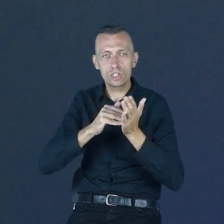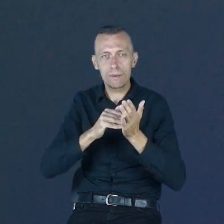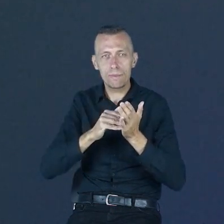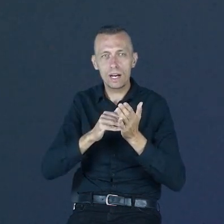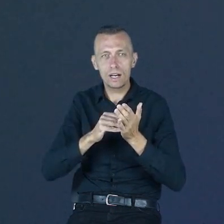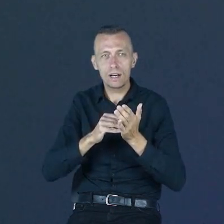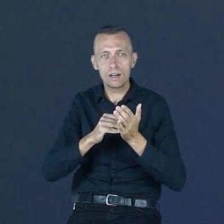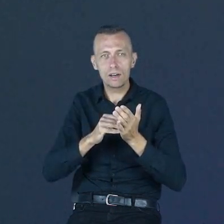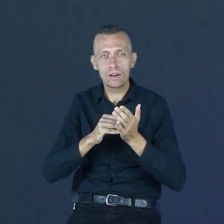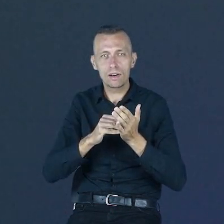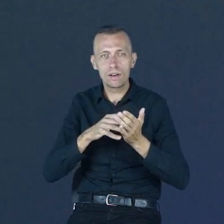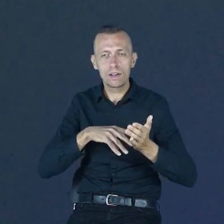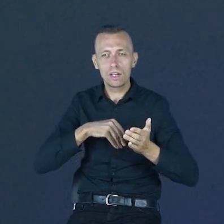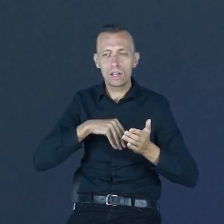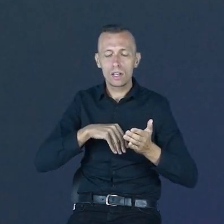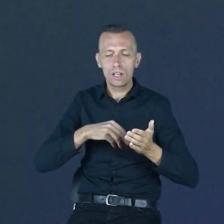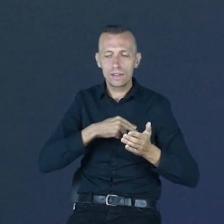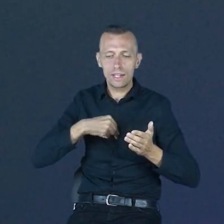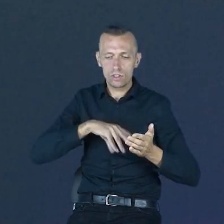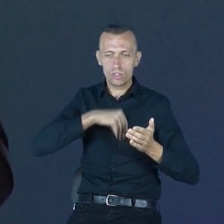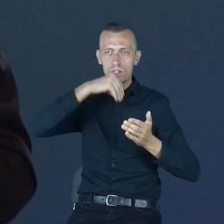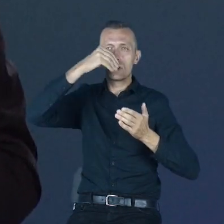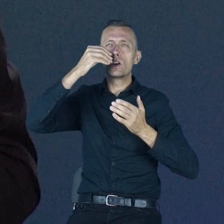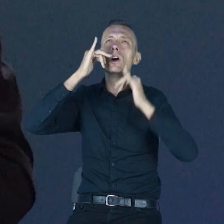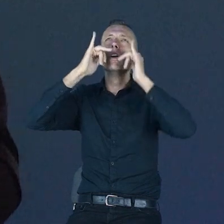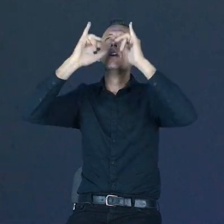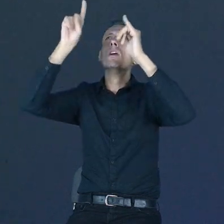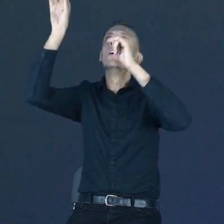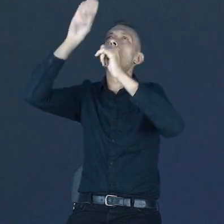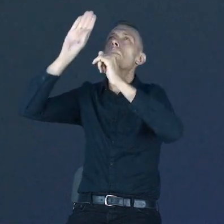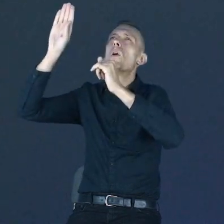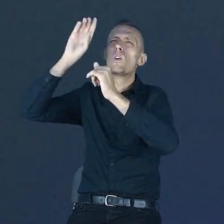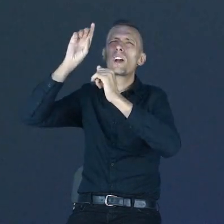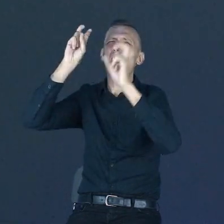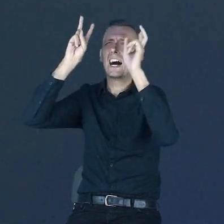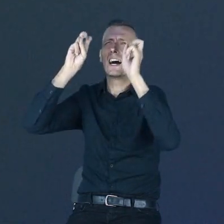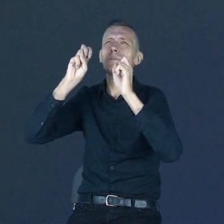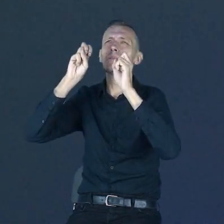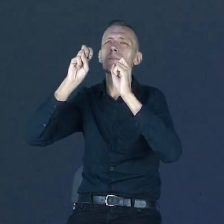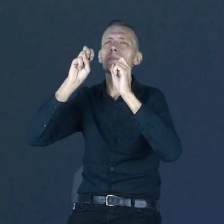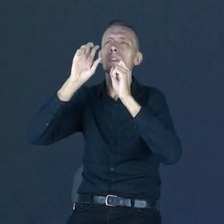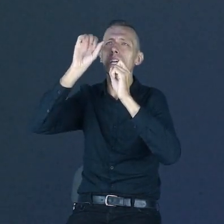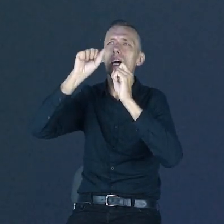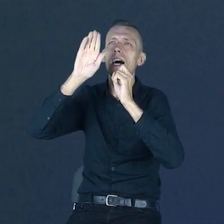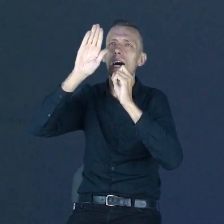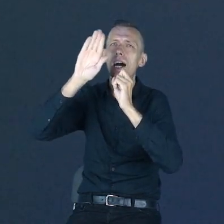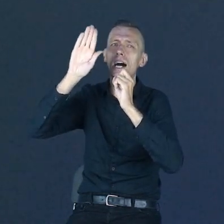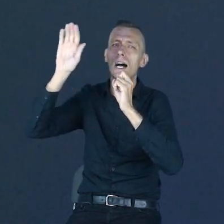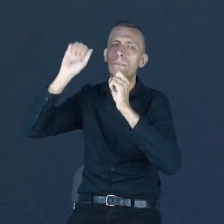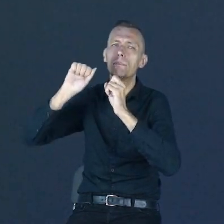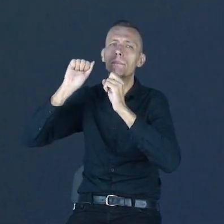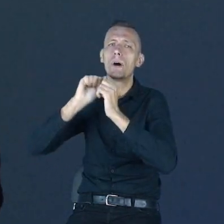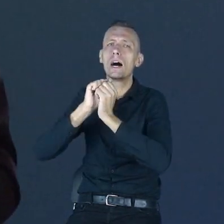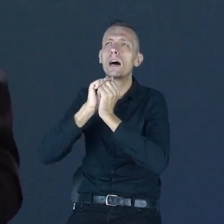woła w Duchu Świętym do Boga, Abba Ojcze. I bardzo często zapominamy, żeby korzystać z tej gorącej